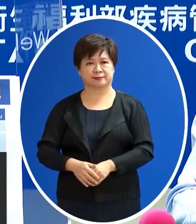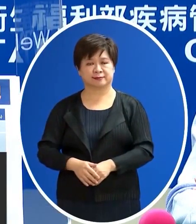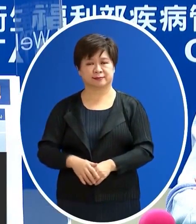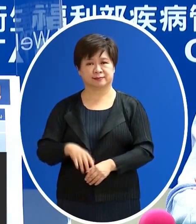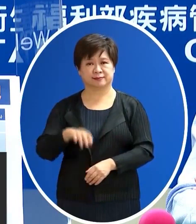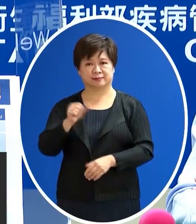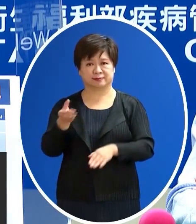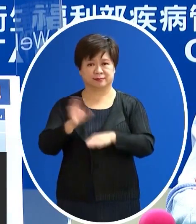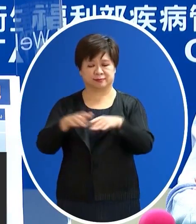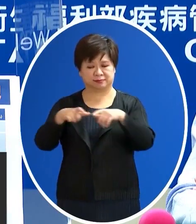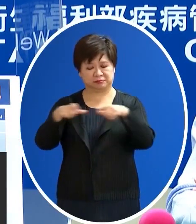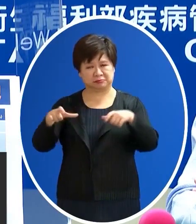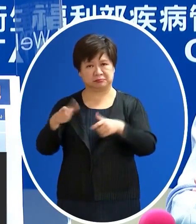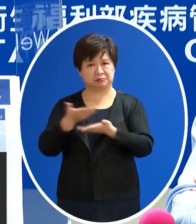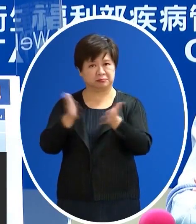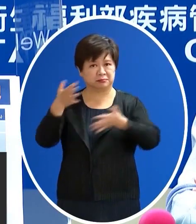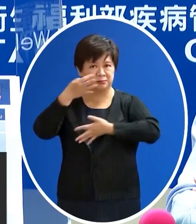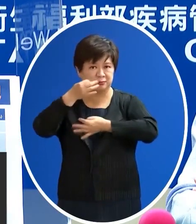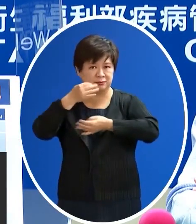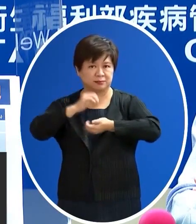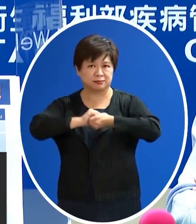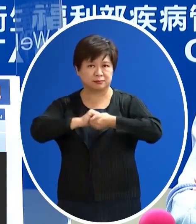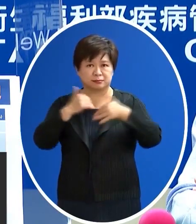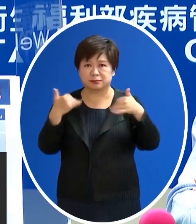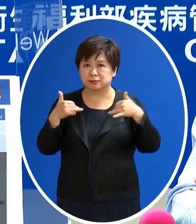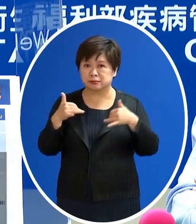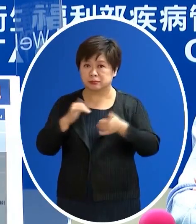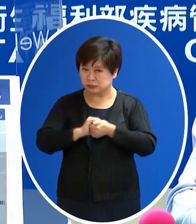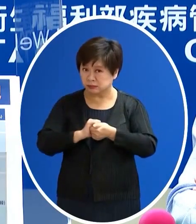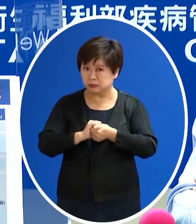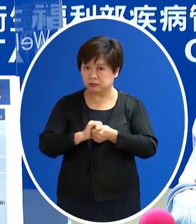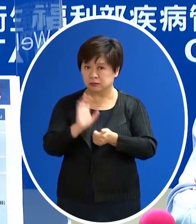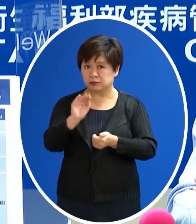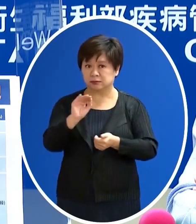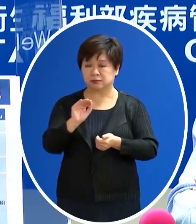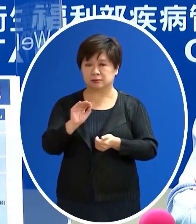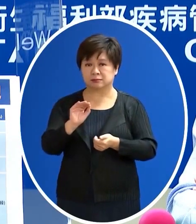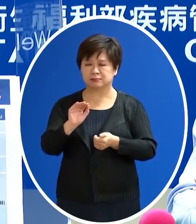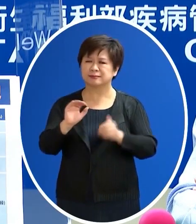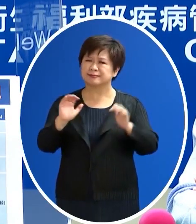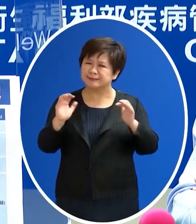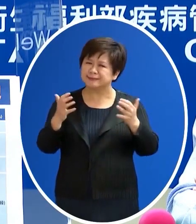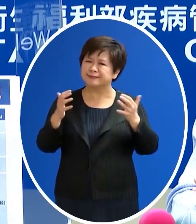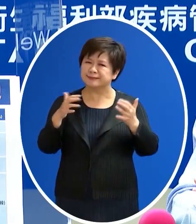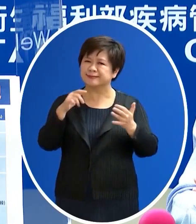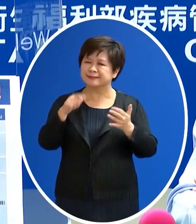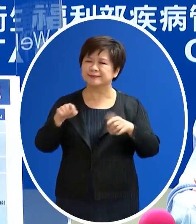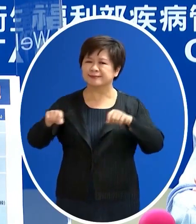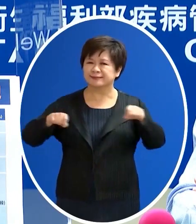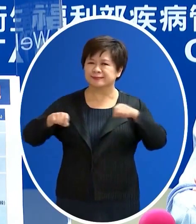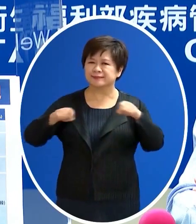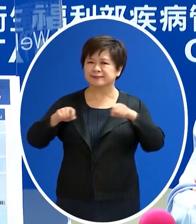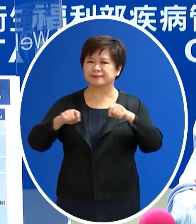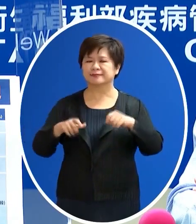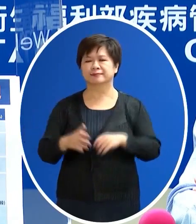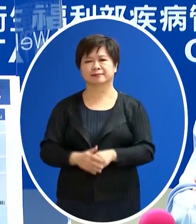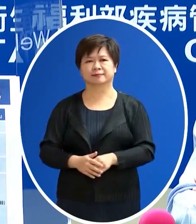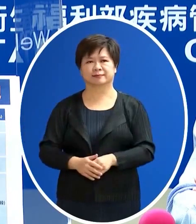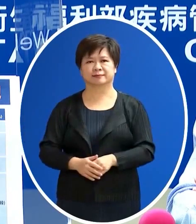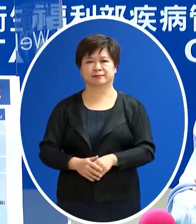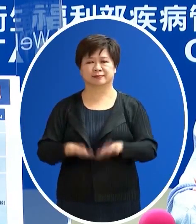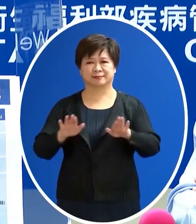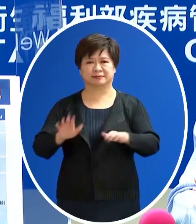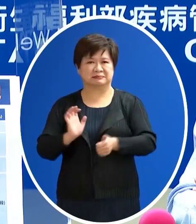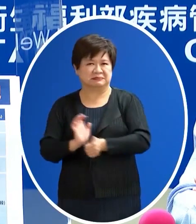要开始发行的时间现在还没有定嘛？现在定了吗？哦，只是约略有一个计划在那时候。那因为它是一个